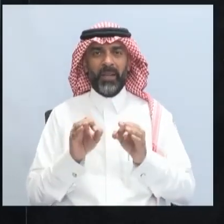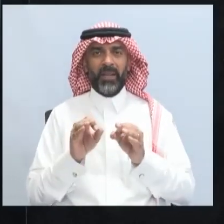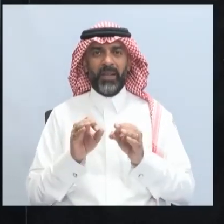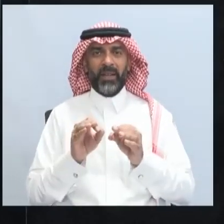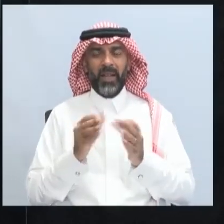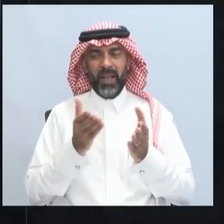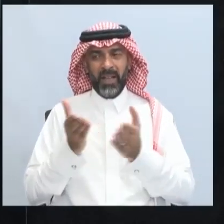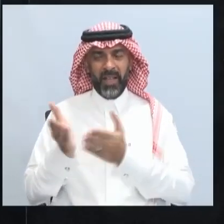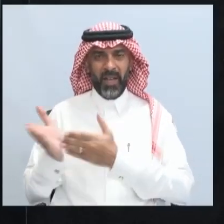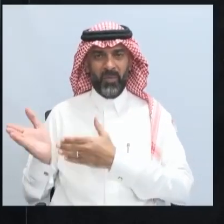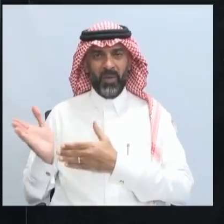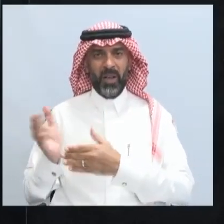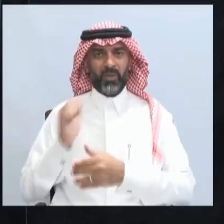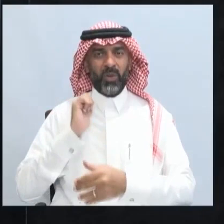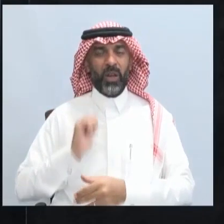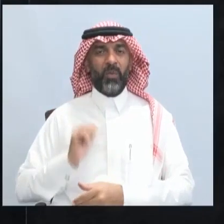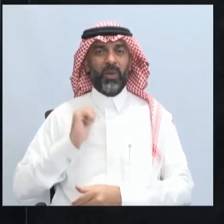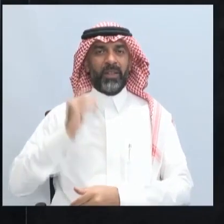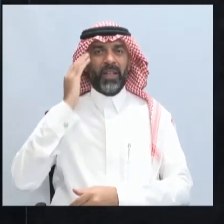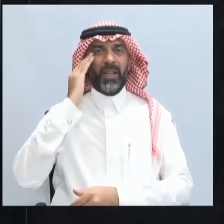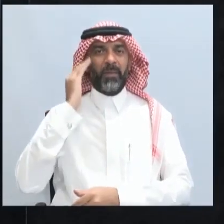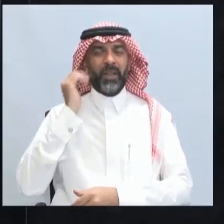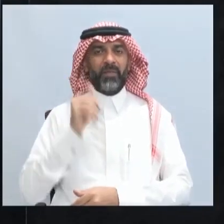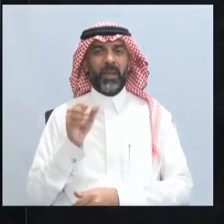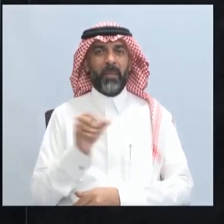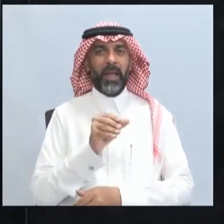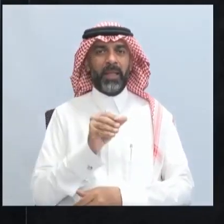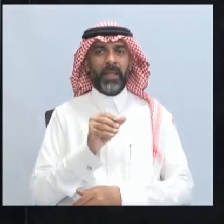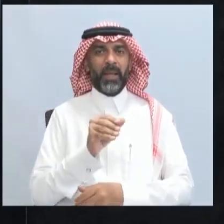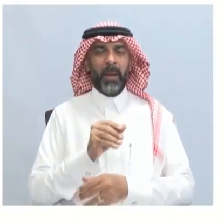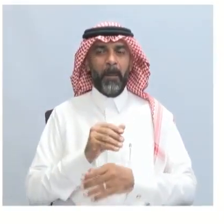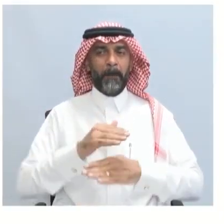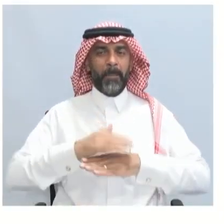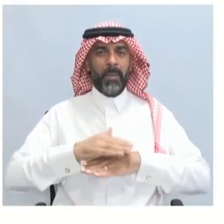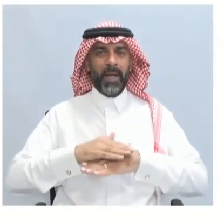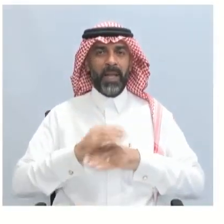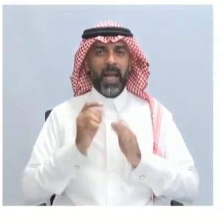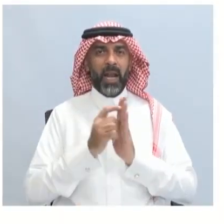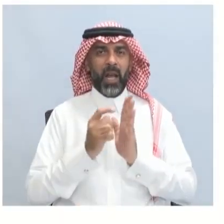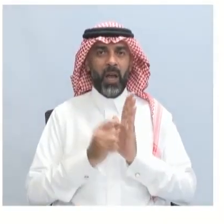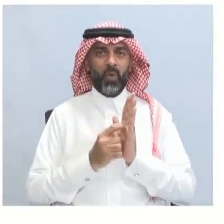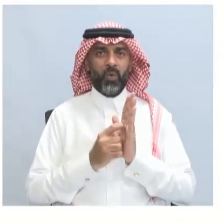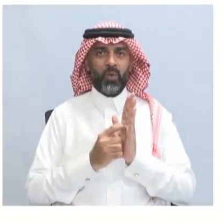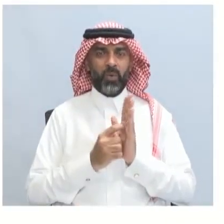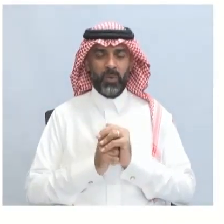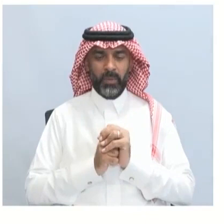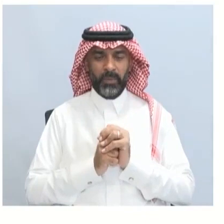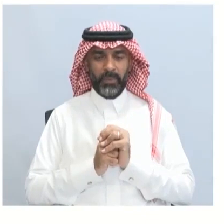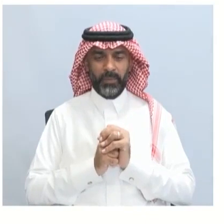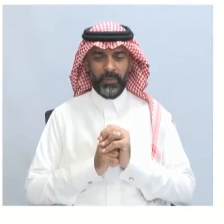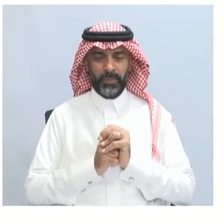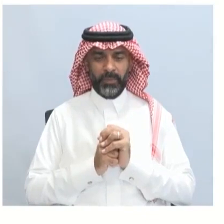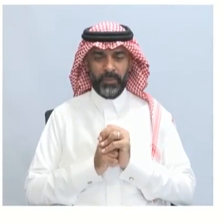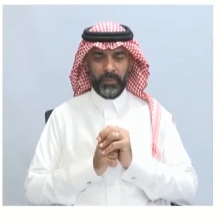حياكم الله ابنائي وبناتي الطلاب في ماده مبادئ القانون وبين يدينا درسنا في هذا اليوم